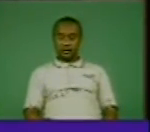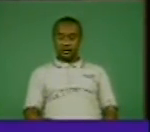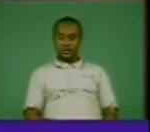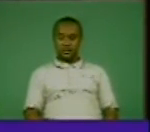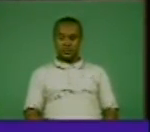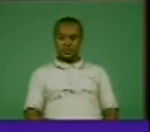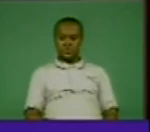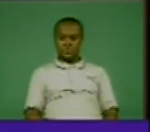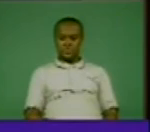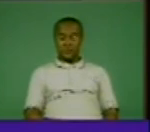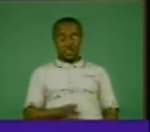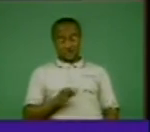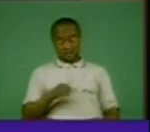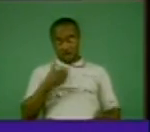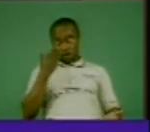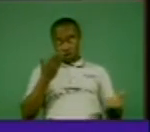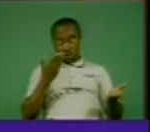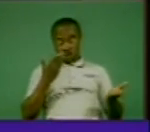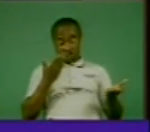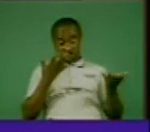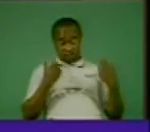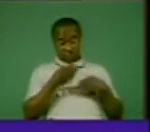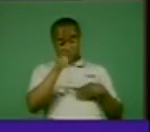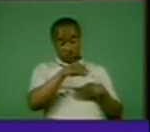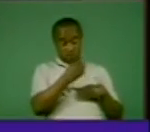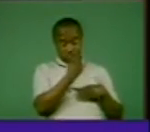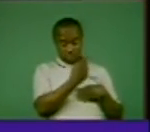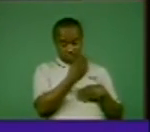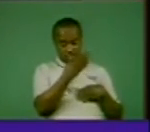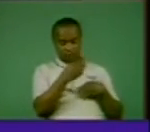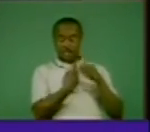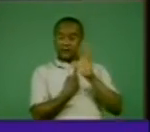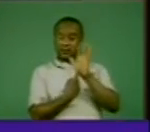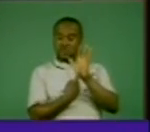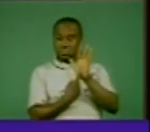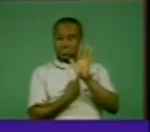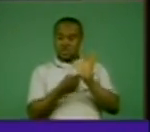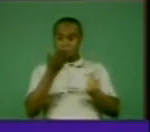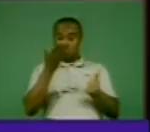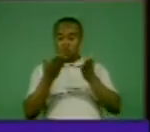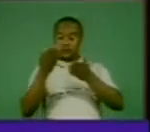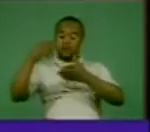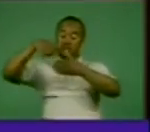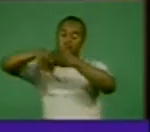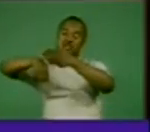kwa wastani wa juu na kura 146 kwa wastani wa chini.